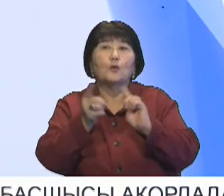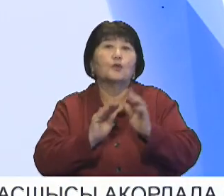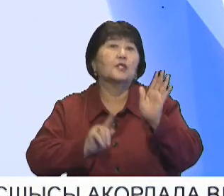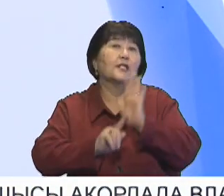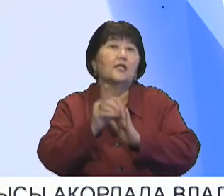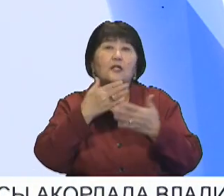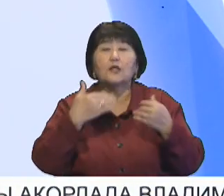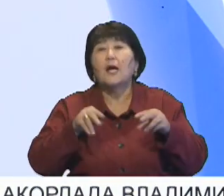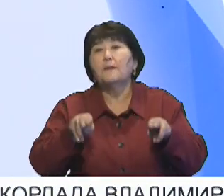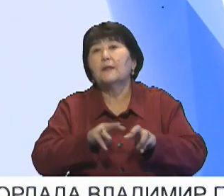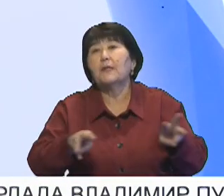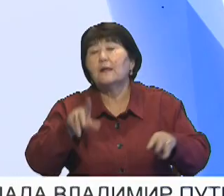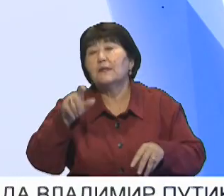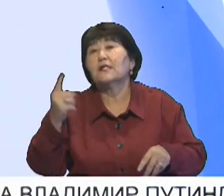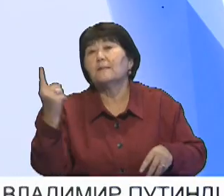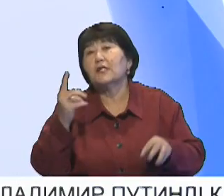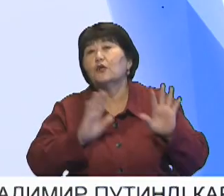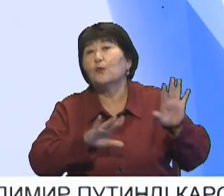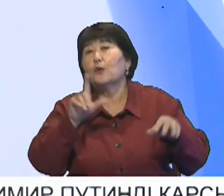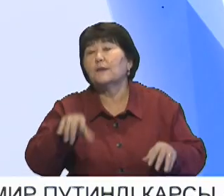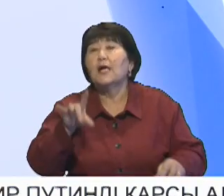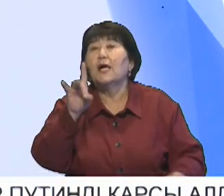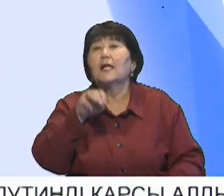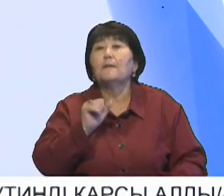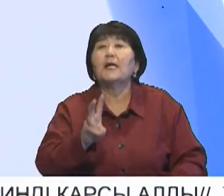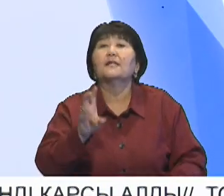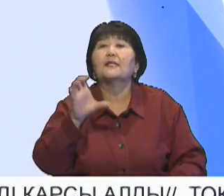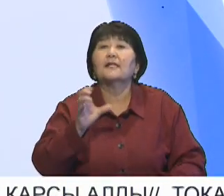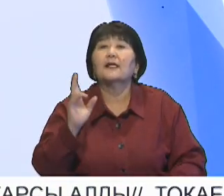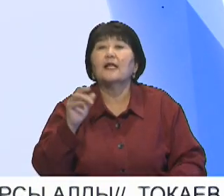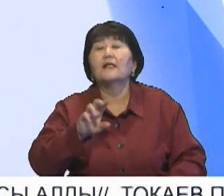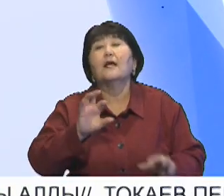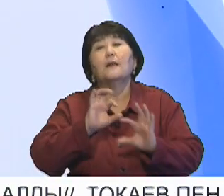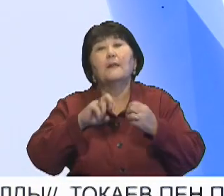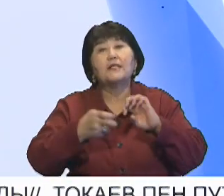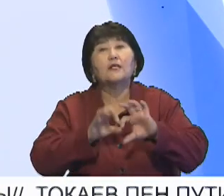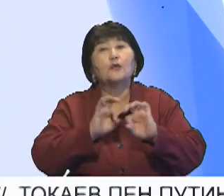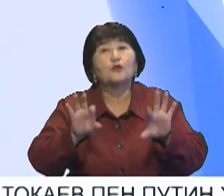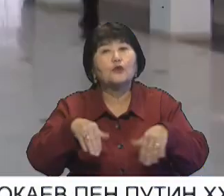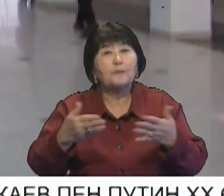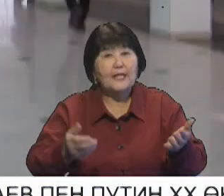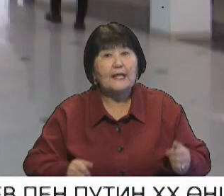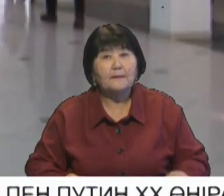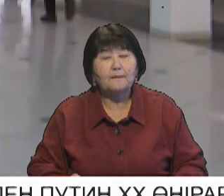жоқ. Премьер-министрдің бірінші орынбасары Роман Скляр мәселені түсіндіріп берді.